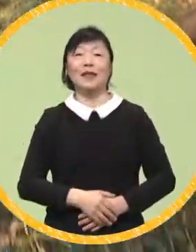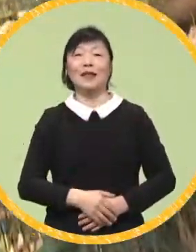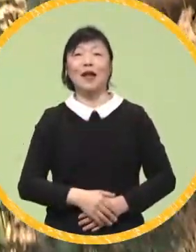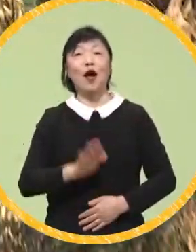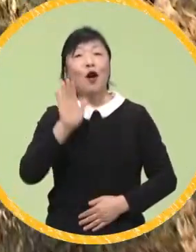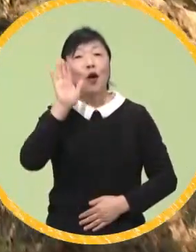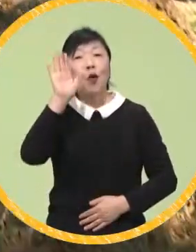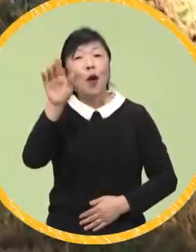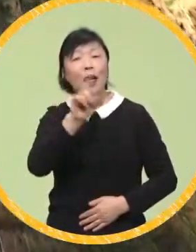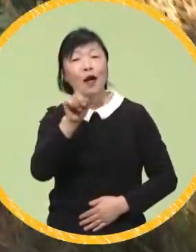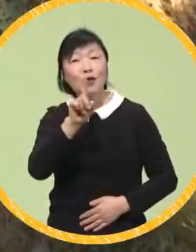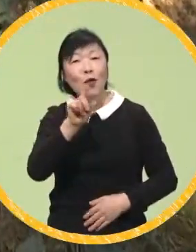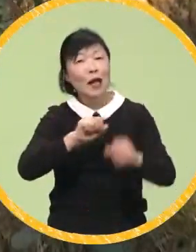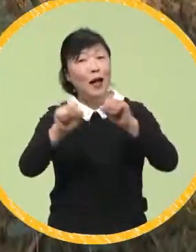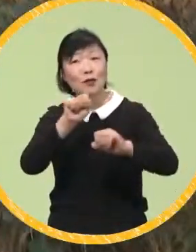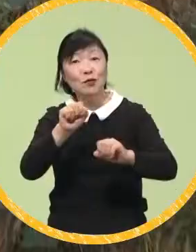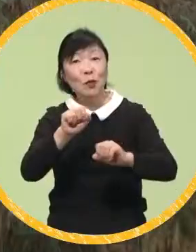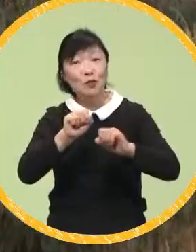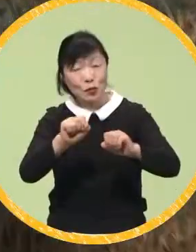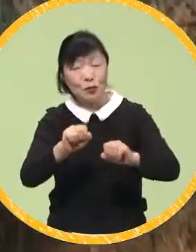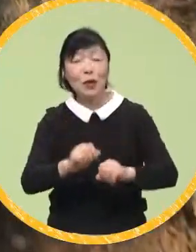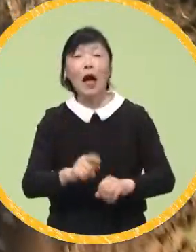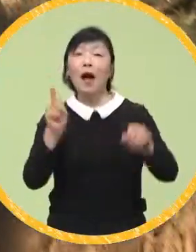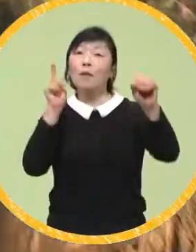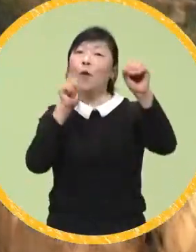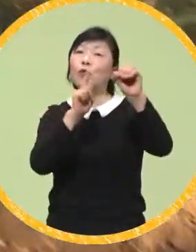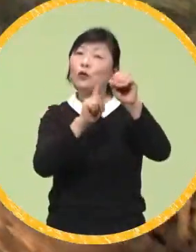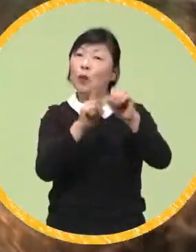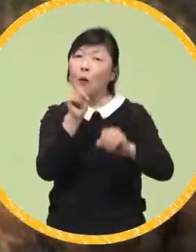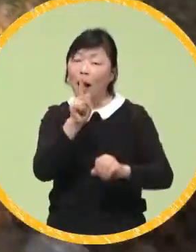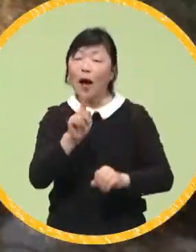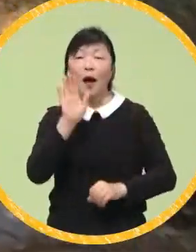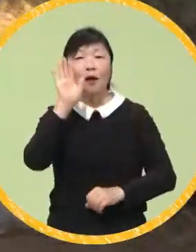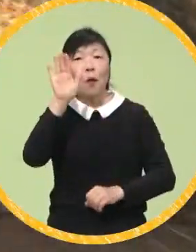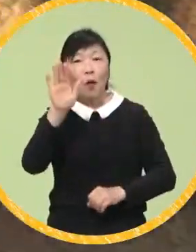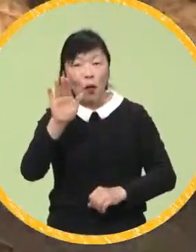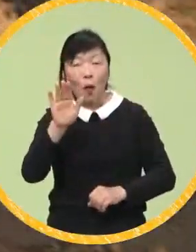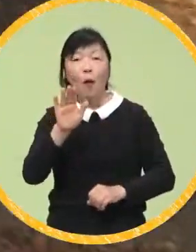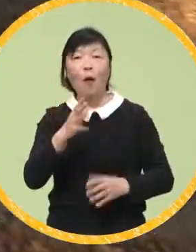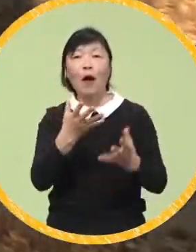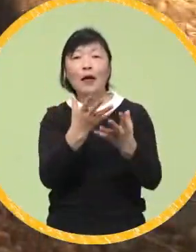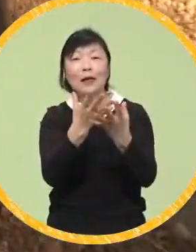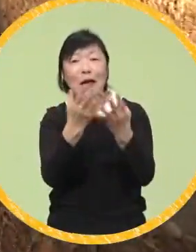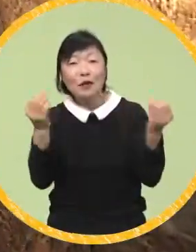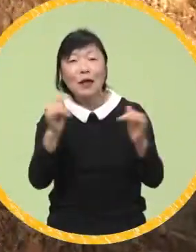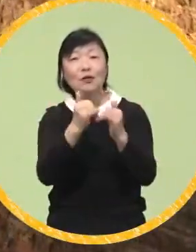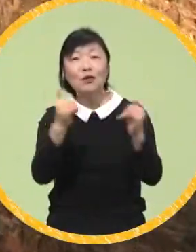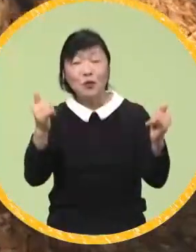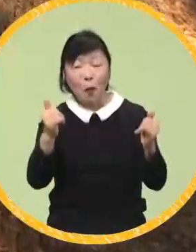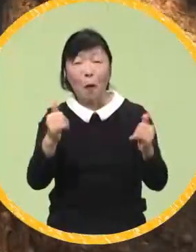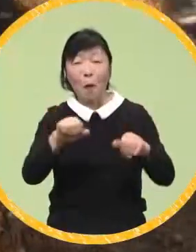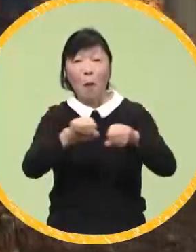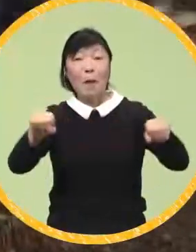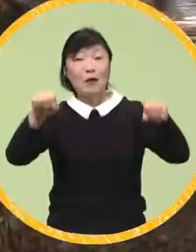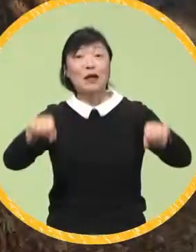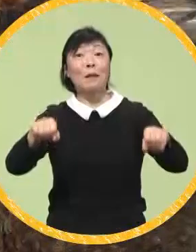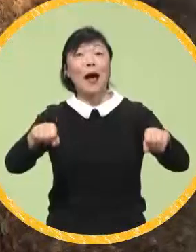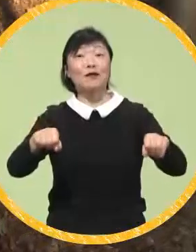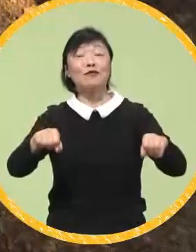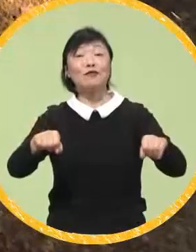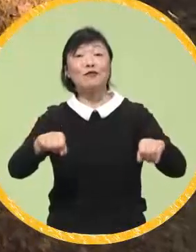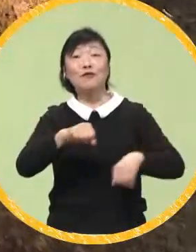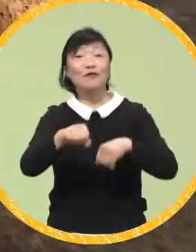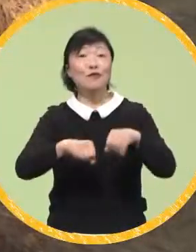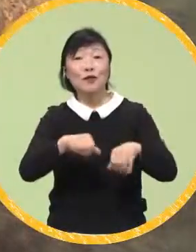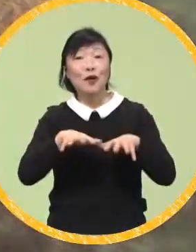たらこれからこういうふうなことやりたいと思うことありますか目標となるはいですね今後まあよりあのたくさんあの満点バイクあの普及